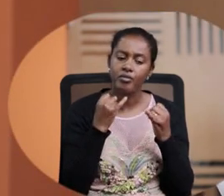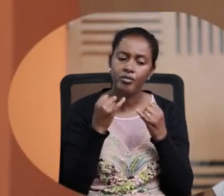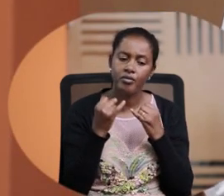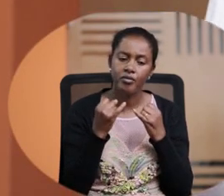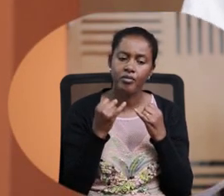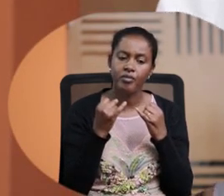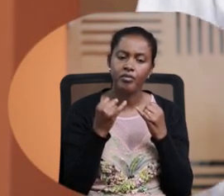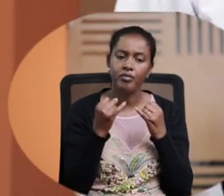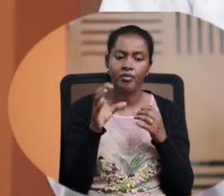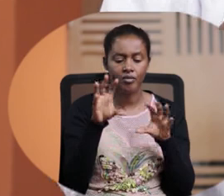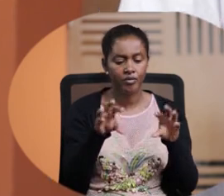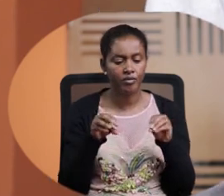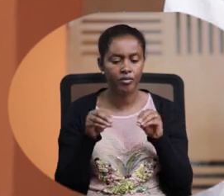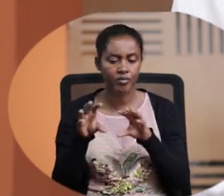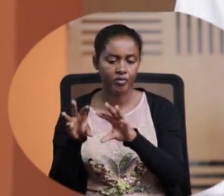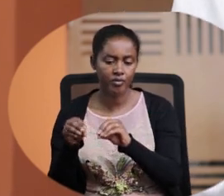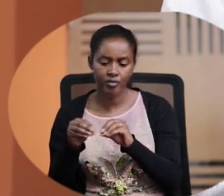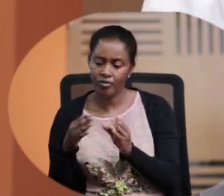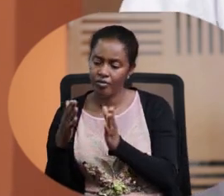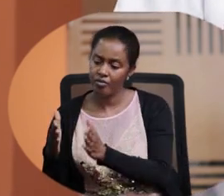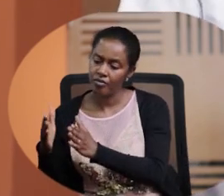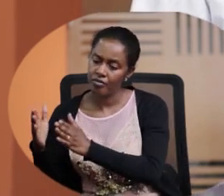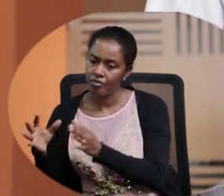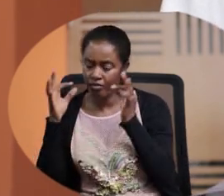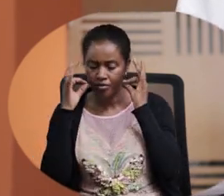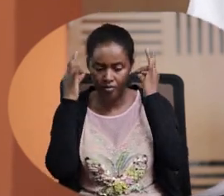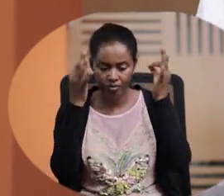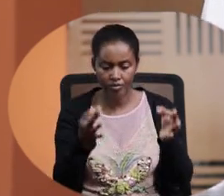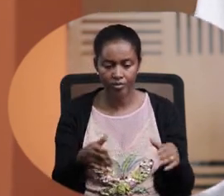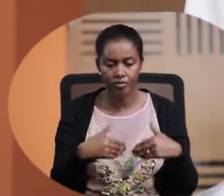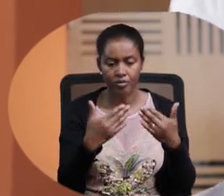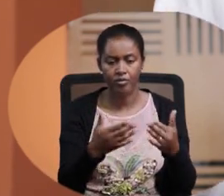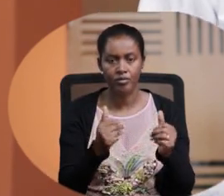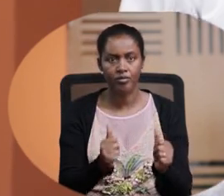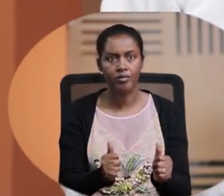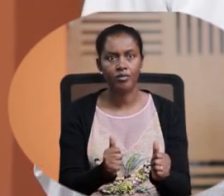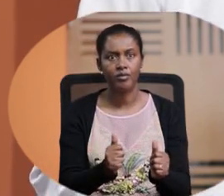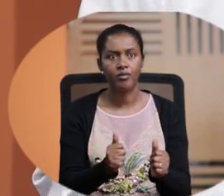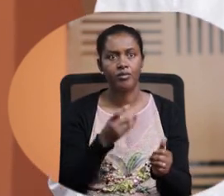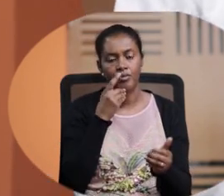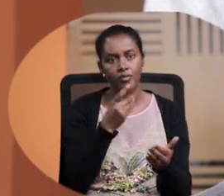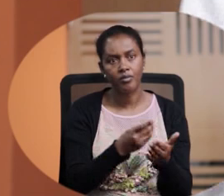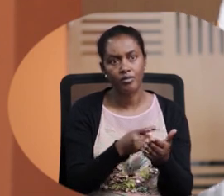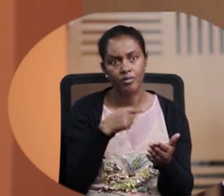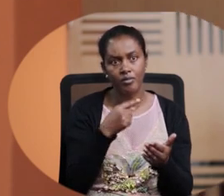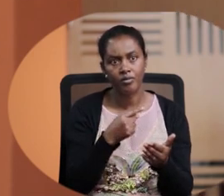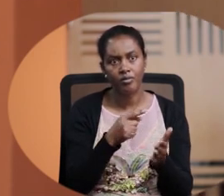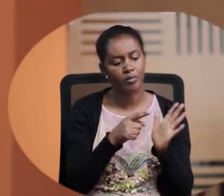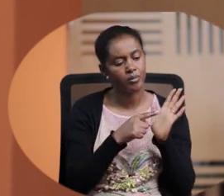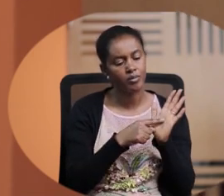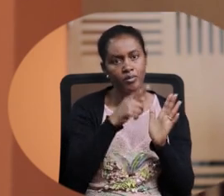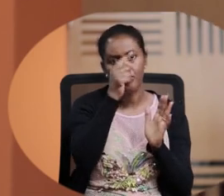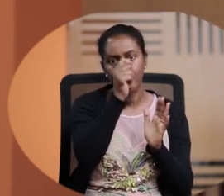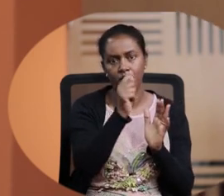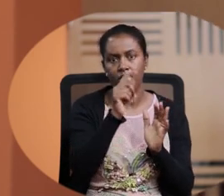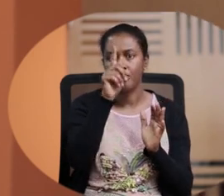data ta udanda odefanno funaname kendae murto kinu danda data jechu kadande akasmasimo mallaton